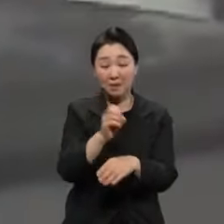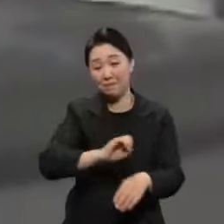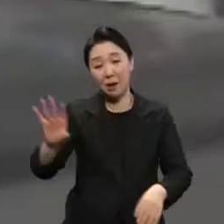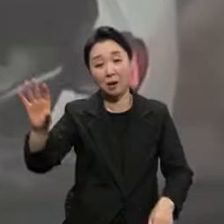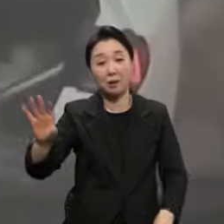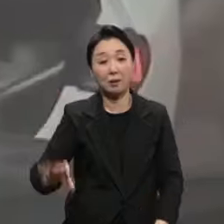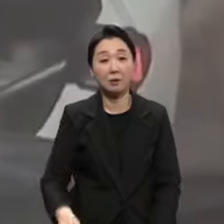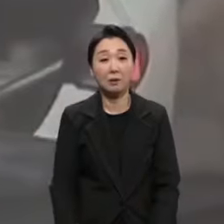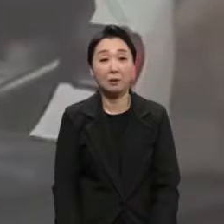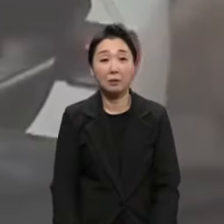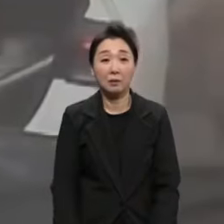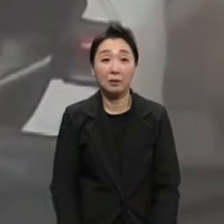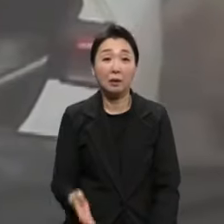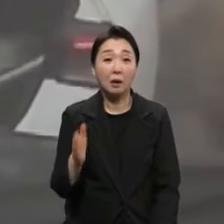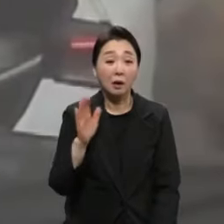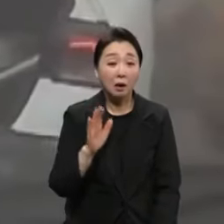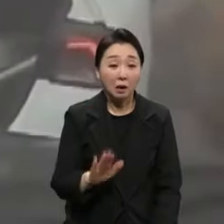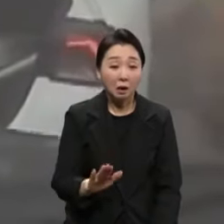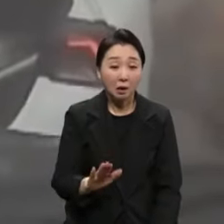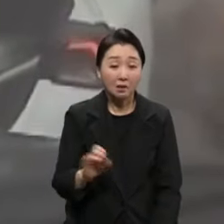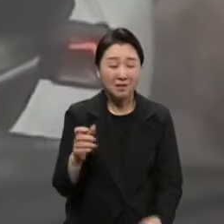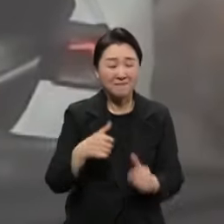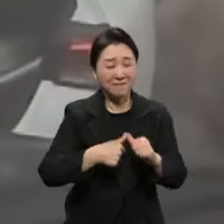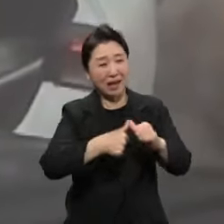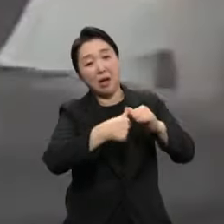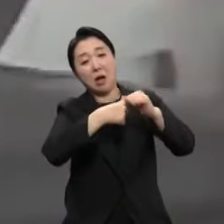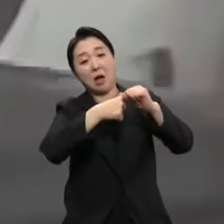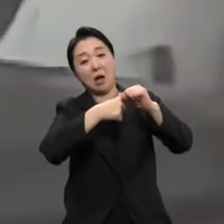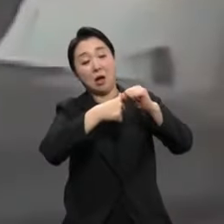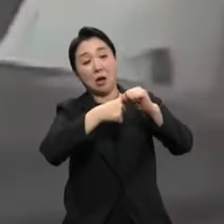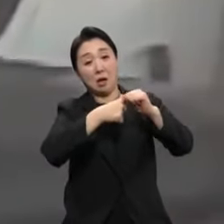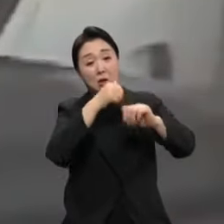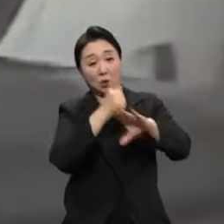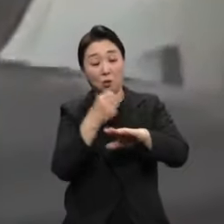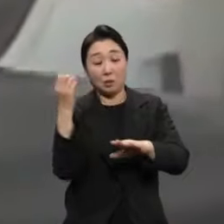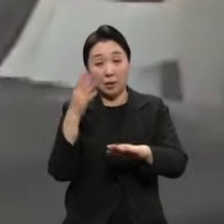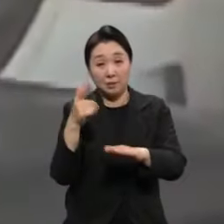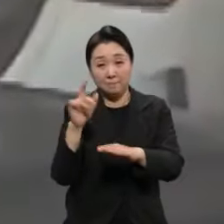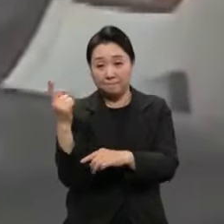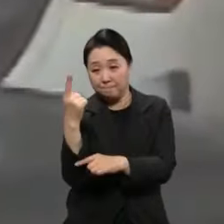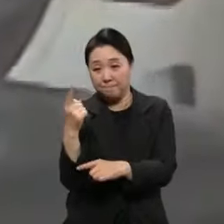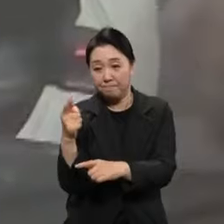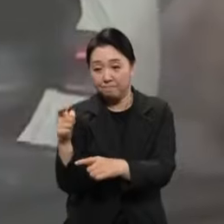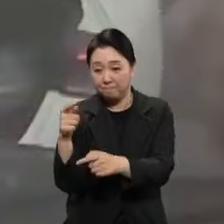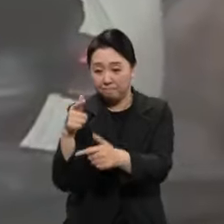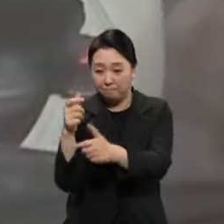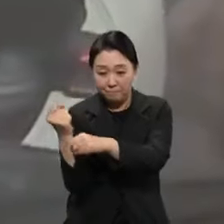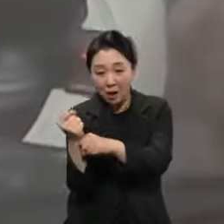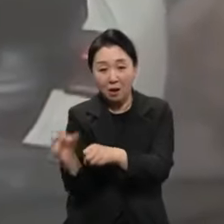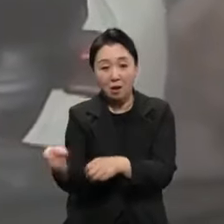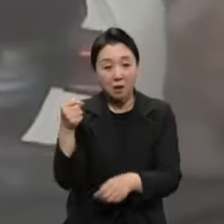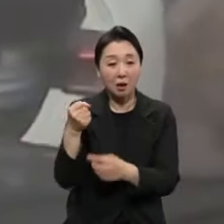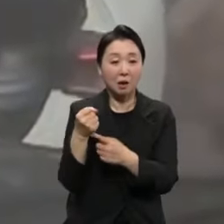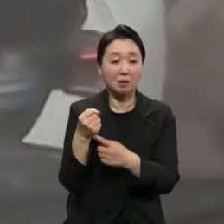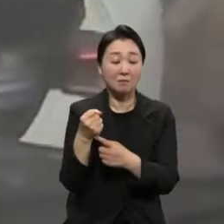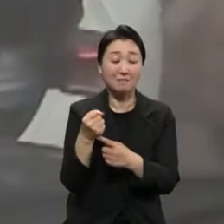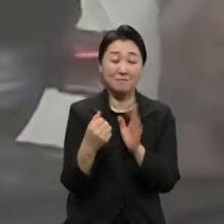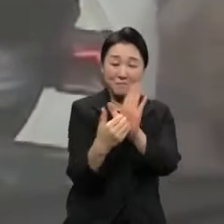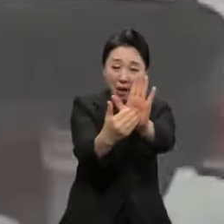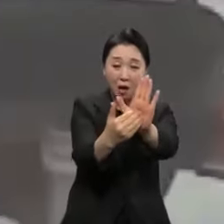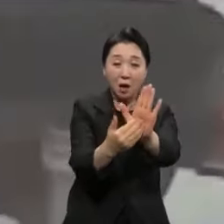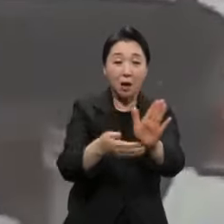던져넣습니다. 하지만 드자비질에 밀린다 싶었는지 곧 다시 꺼내듭니다. 피해자가 팔을 들어